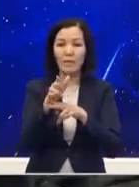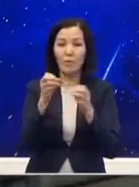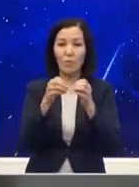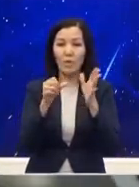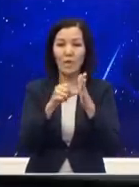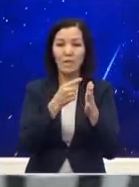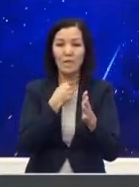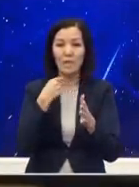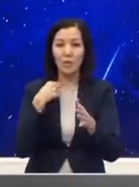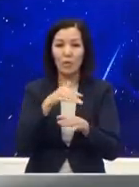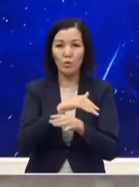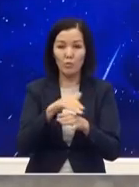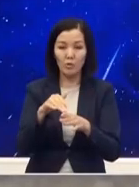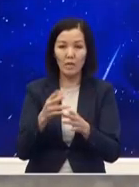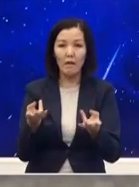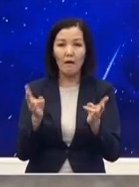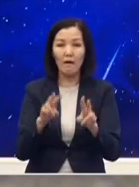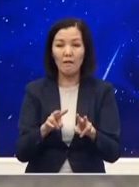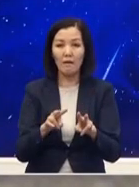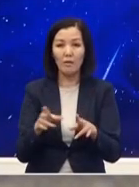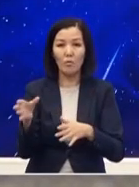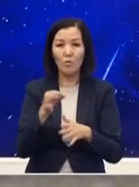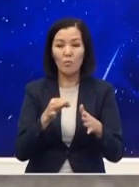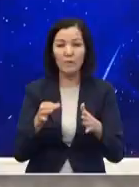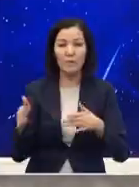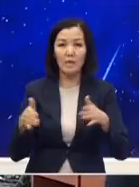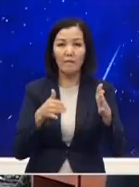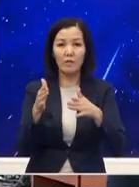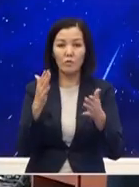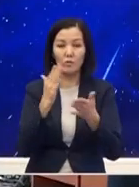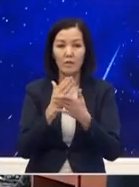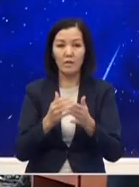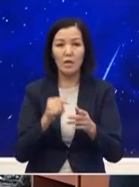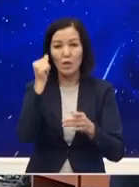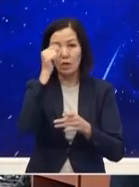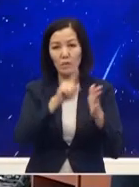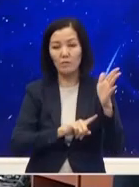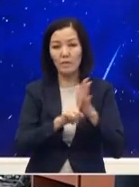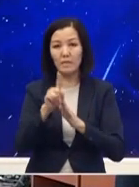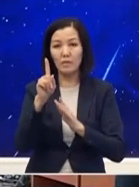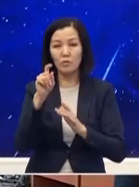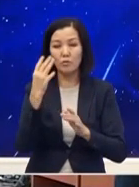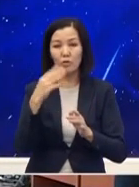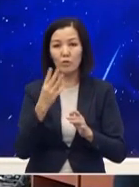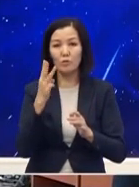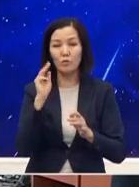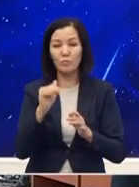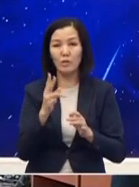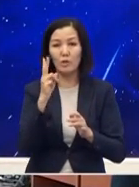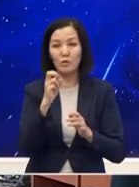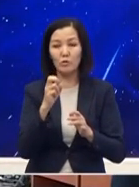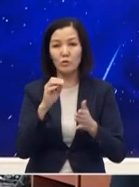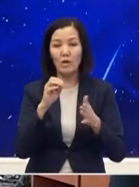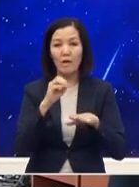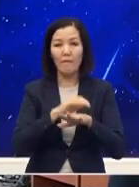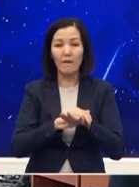16-сы Талдықорған көшелерінде, ал қалғаны облыс автожолдарында. Жыл басынан 143250 жол жүру ережесі тіркеліп,